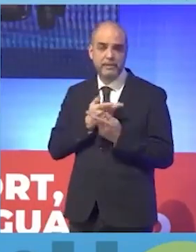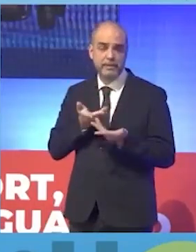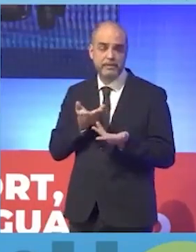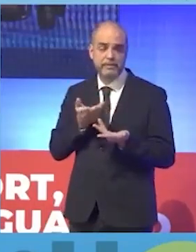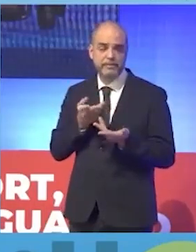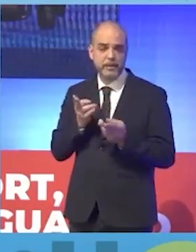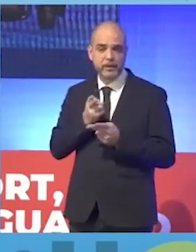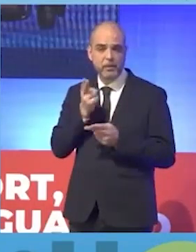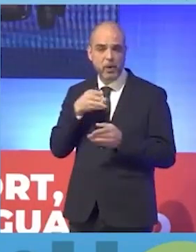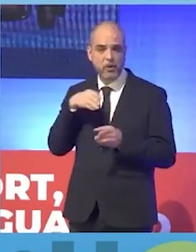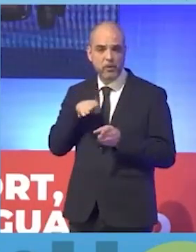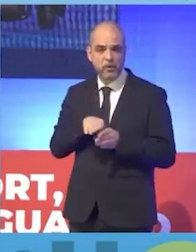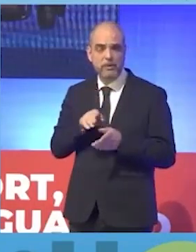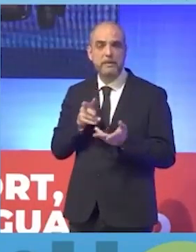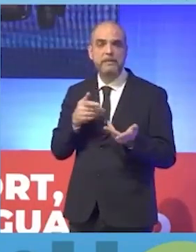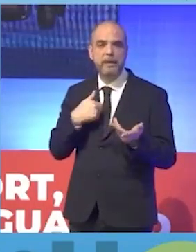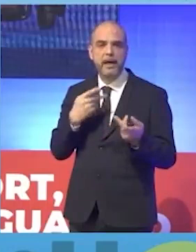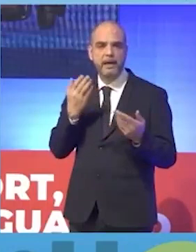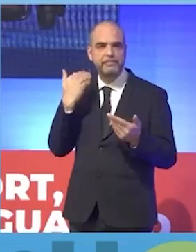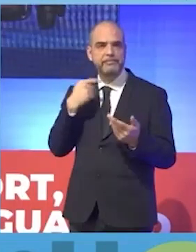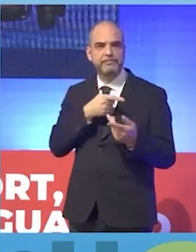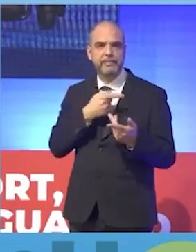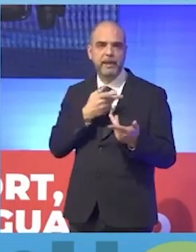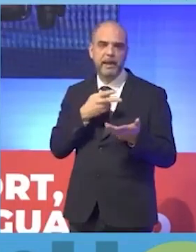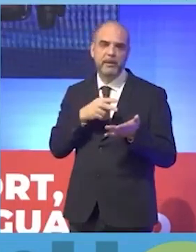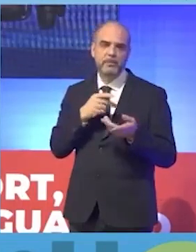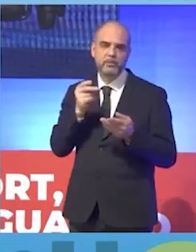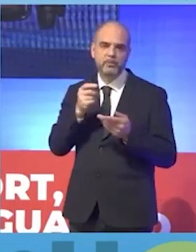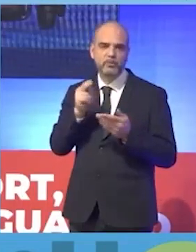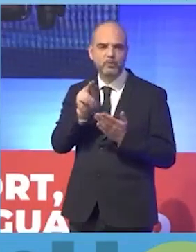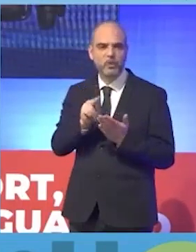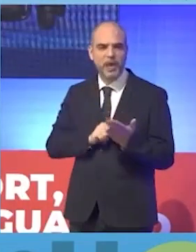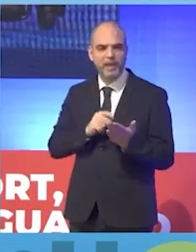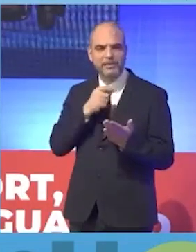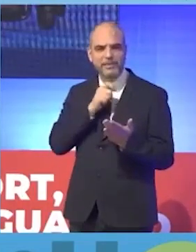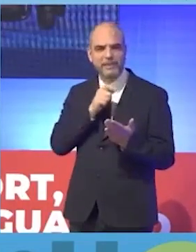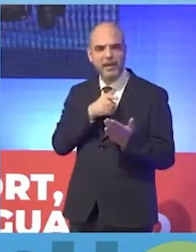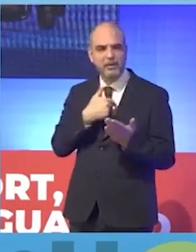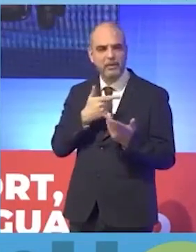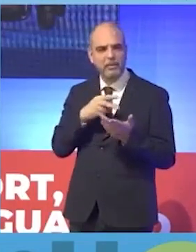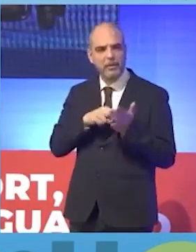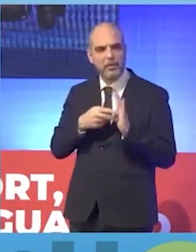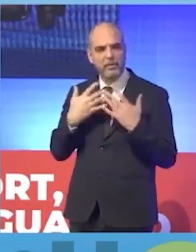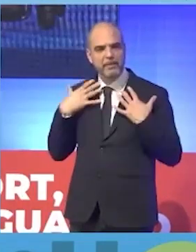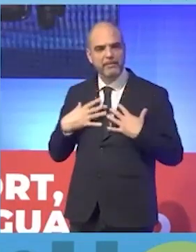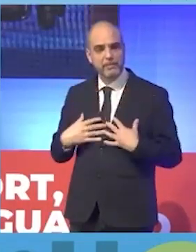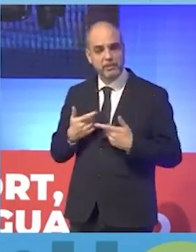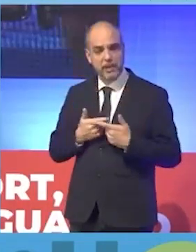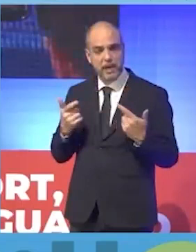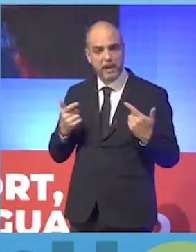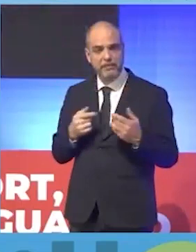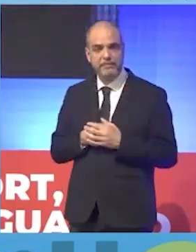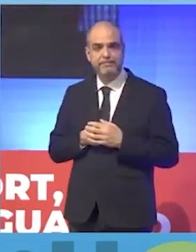è un giornalista con gravi problemi fisici. Questo tipo di occhio è l'occhio